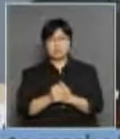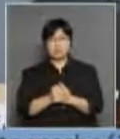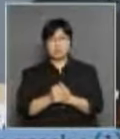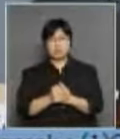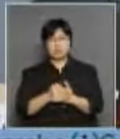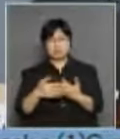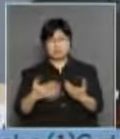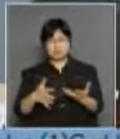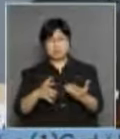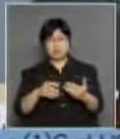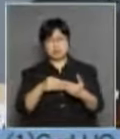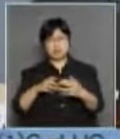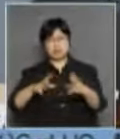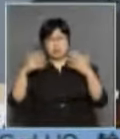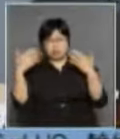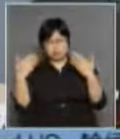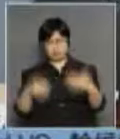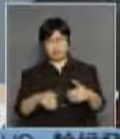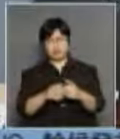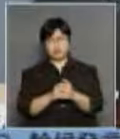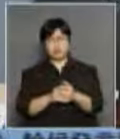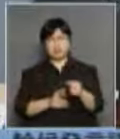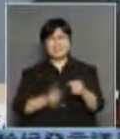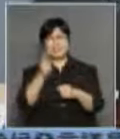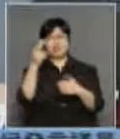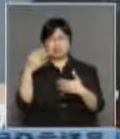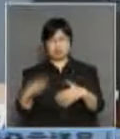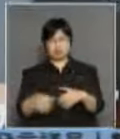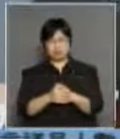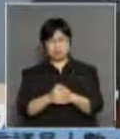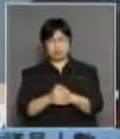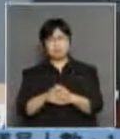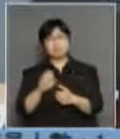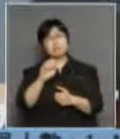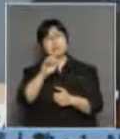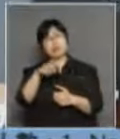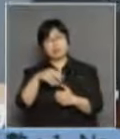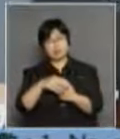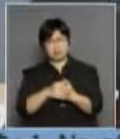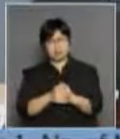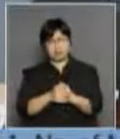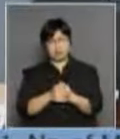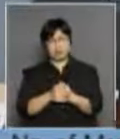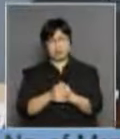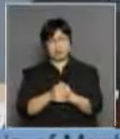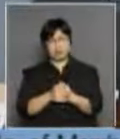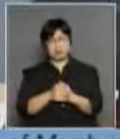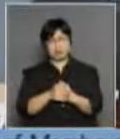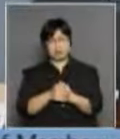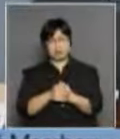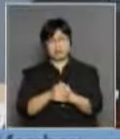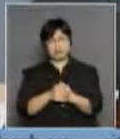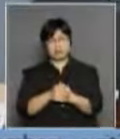今日拉完布啦，剪咗啦，咁我又想問十呢、這